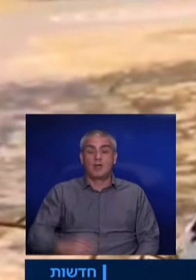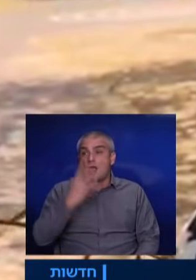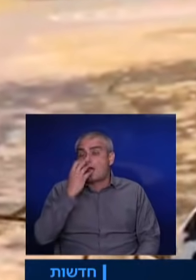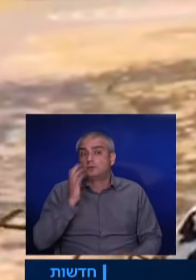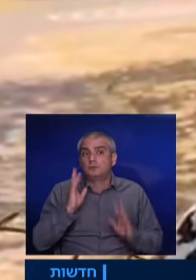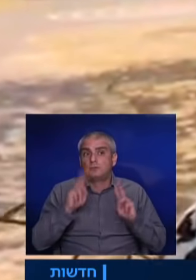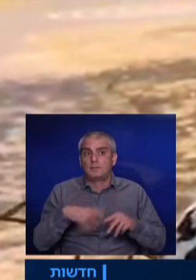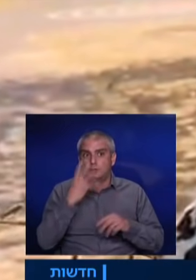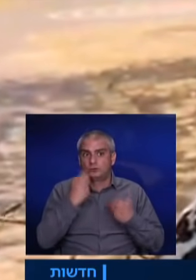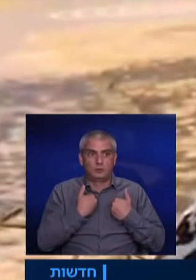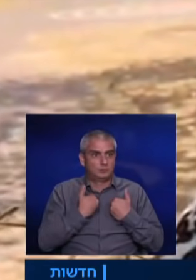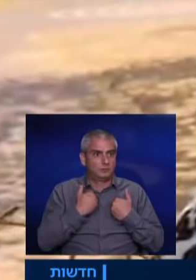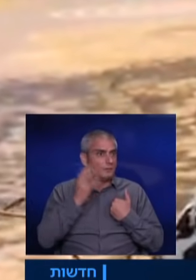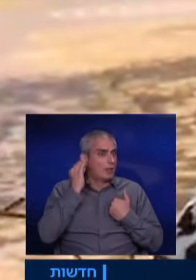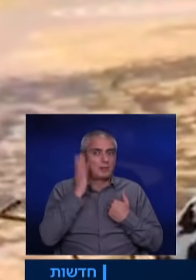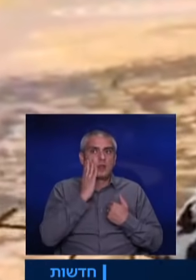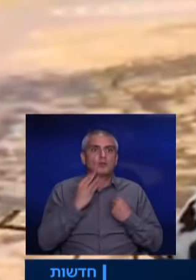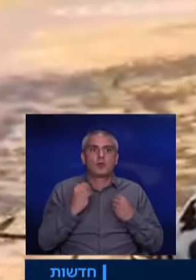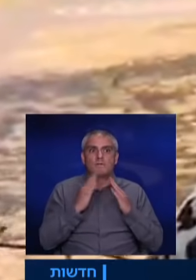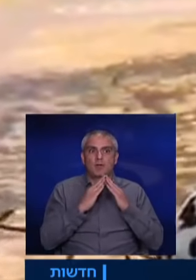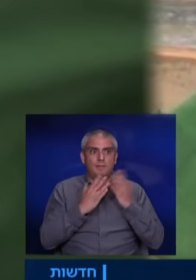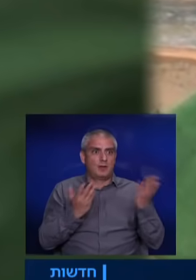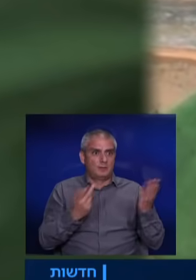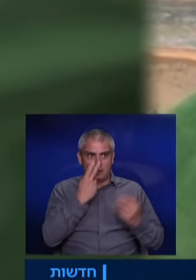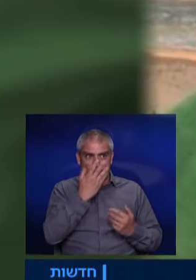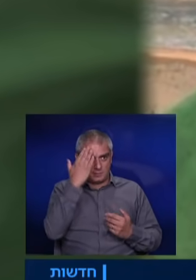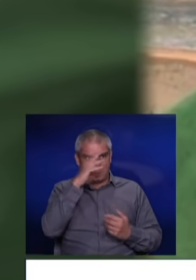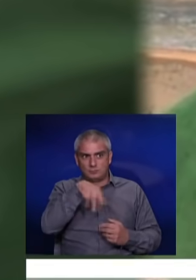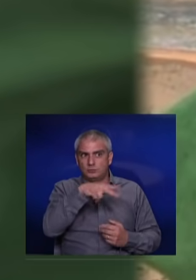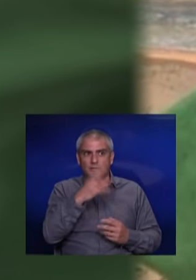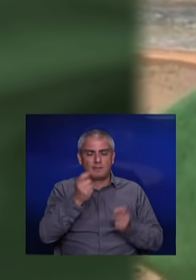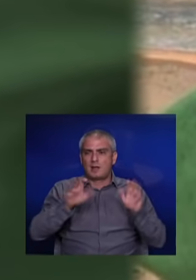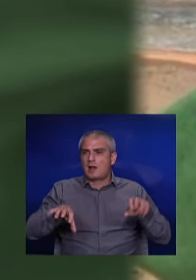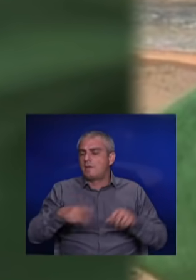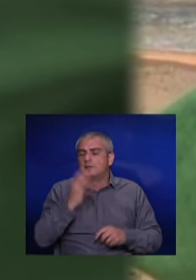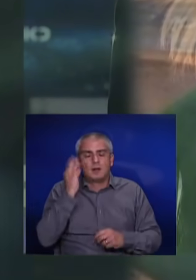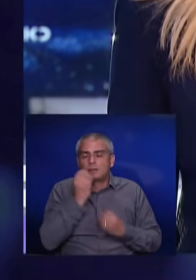עצוב לנו. אנחנו ילדה טובה של הבית. מכירים אותה, הייתם יסתוק פה עם הכלבים, ילדה מקסימה.